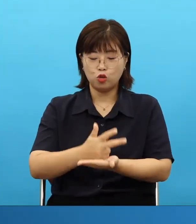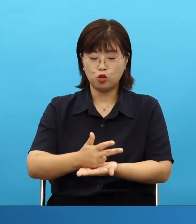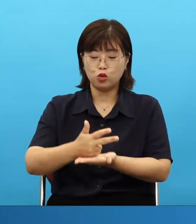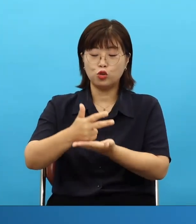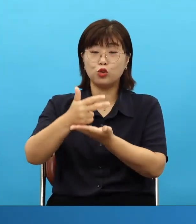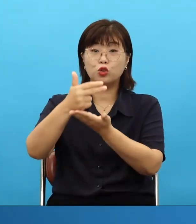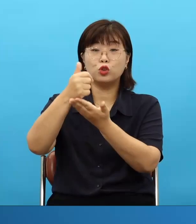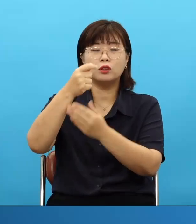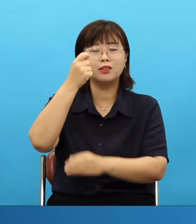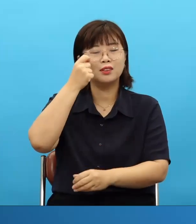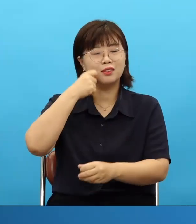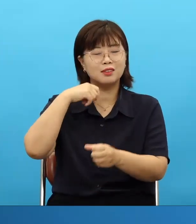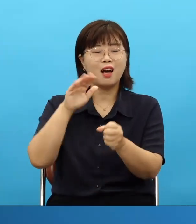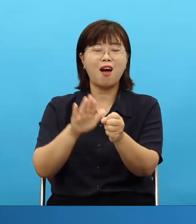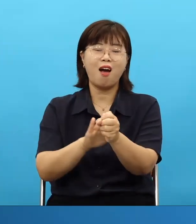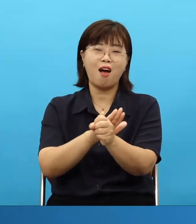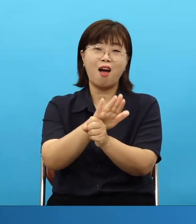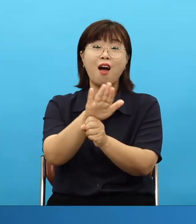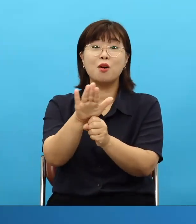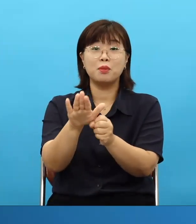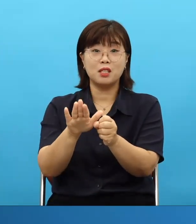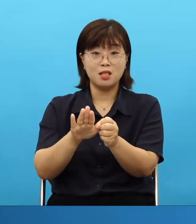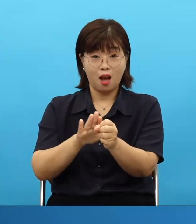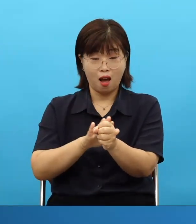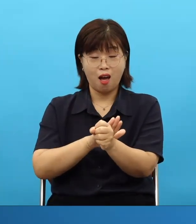내 주님